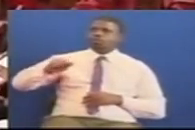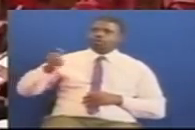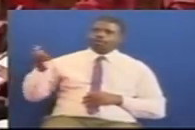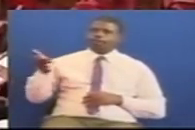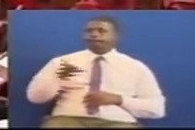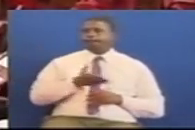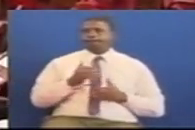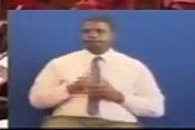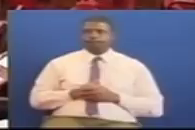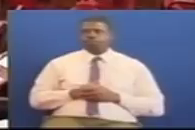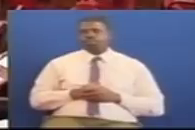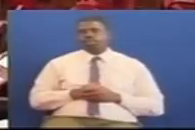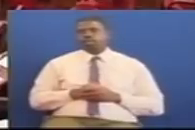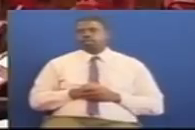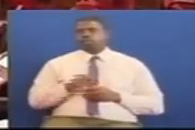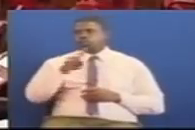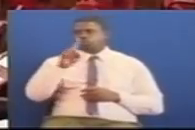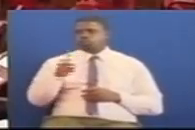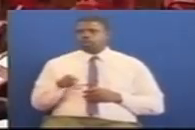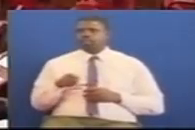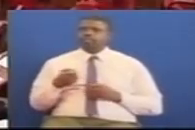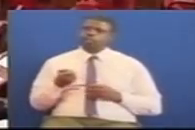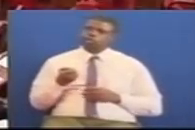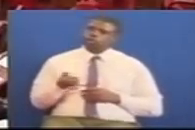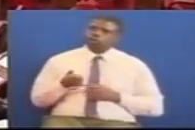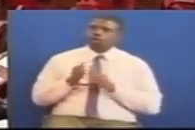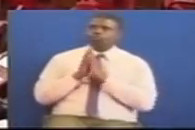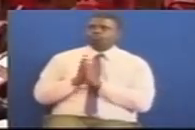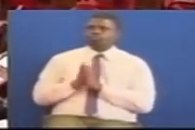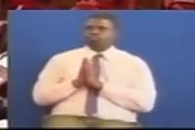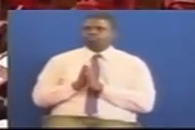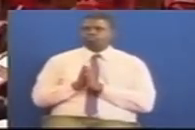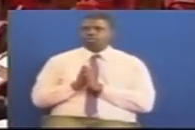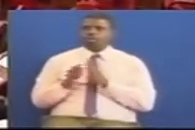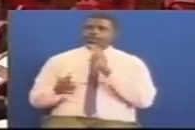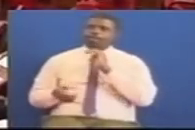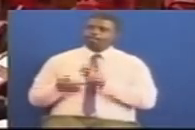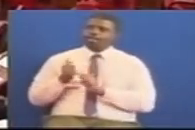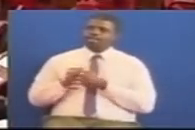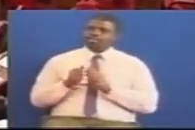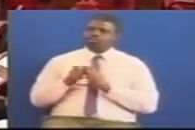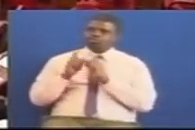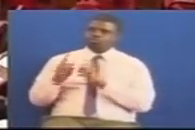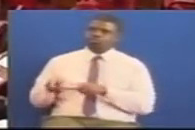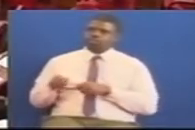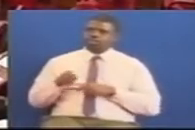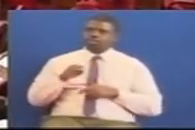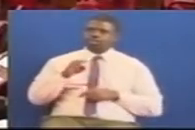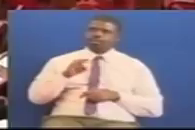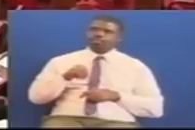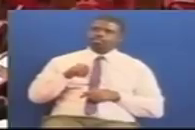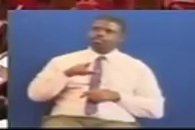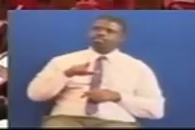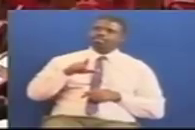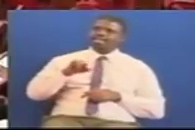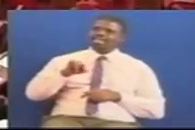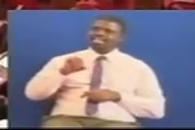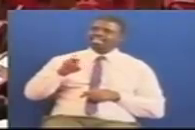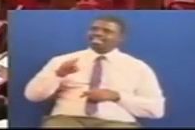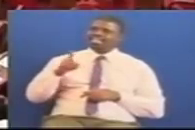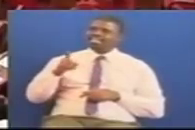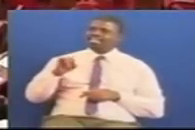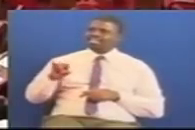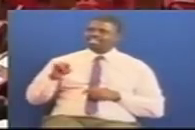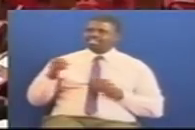Mheshimiwa mwenyekiti, nakushukuru kwa swali dogo la nyongeza. Kwa kuwa matatizo yaliyoko Lulindi ni sawa kabisa na matatizo